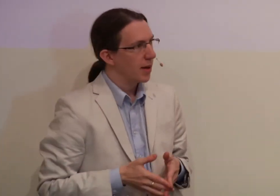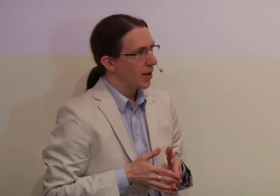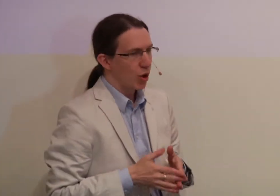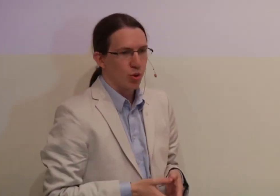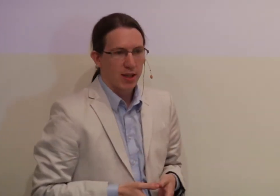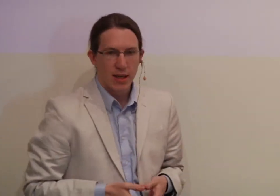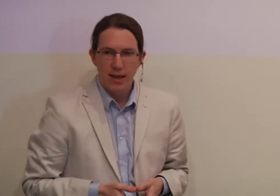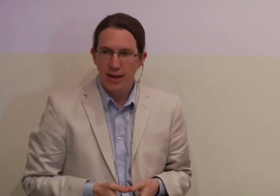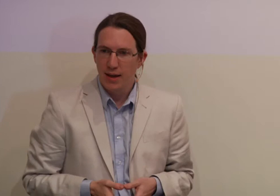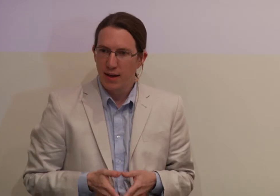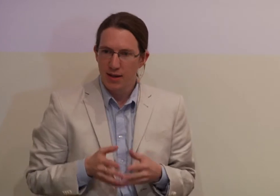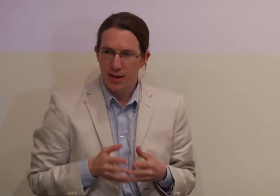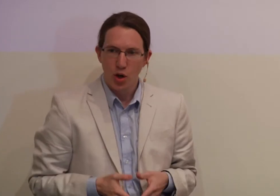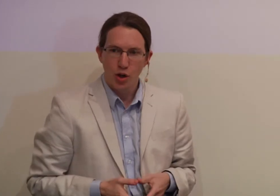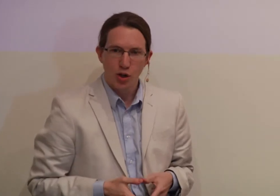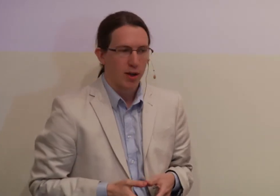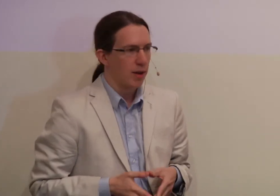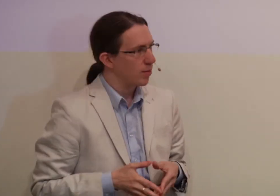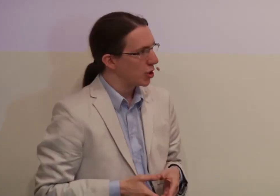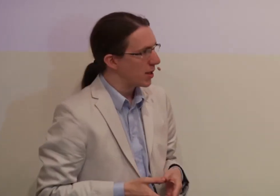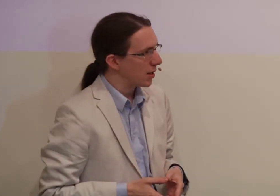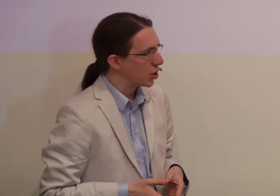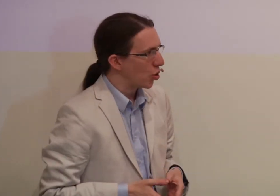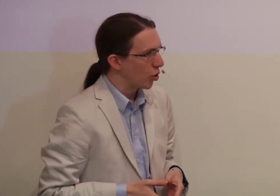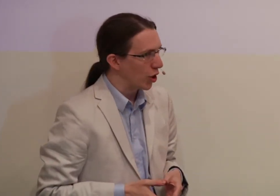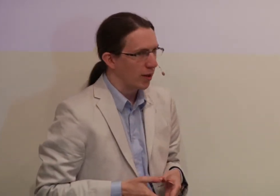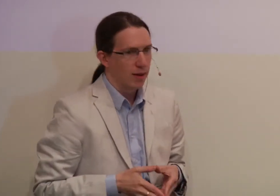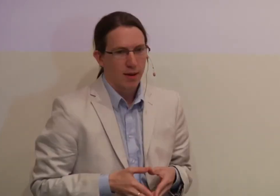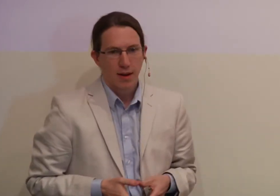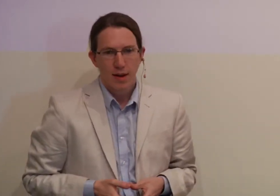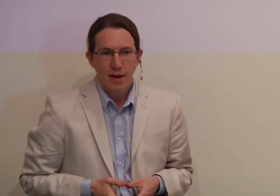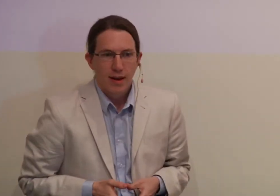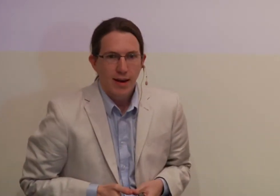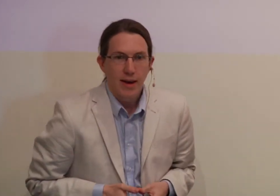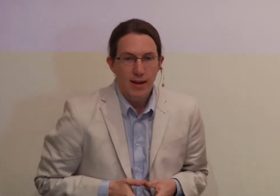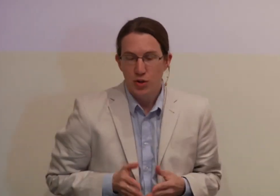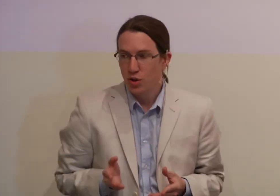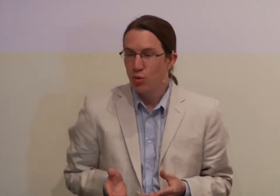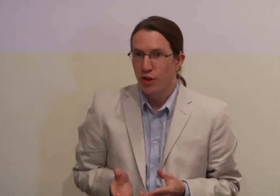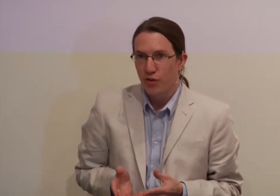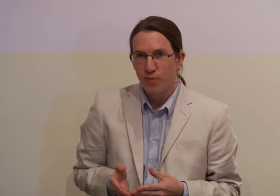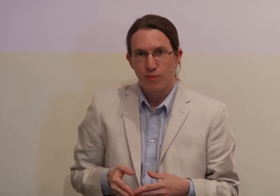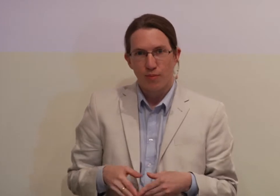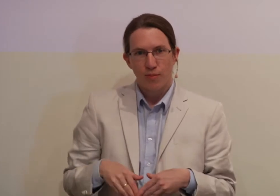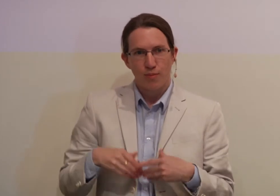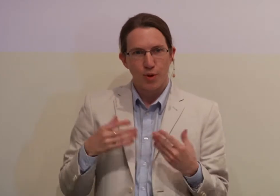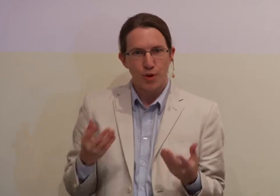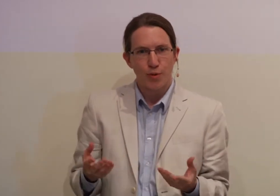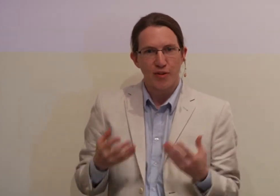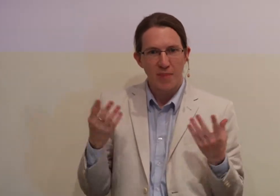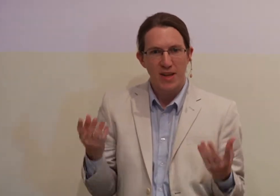föreläsningar, utställningar, teater, musik, sång. Alltså i stort sett